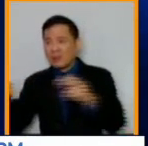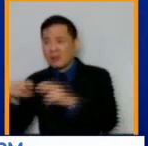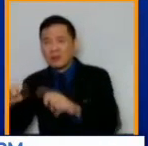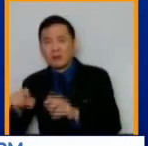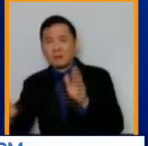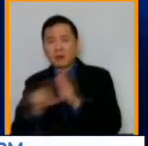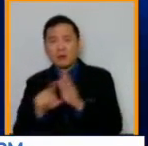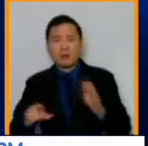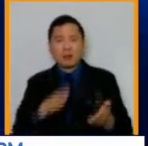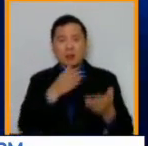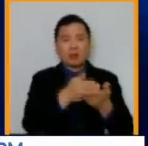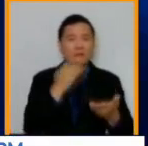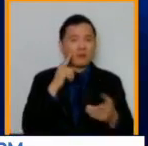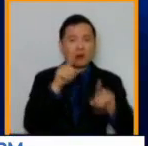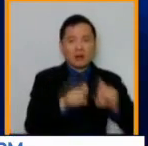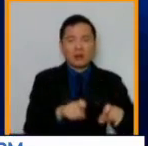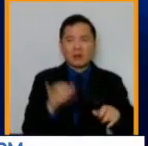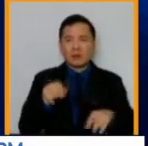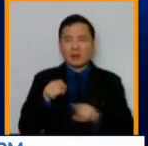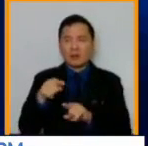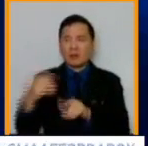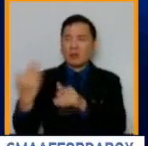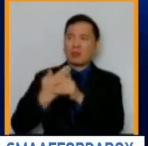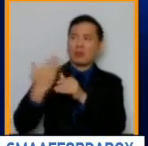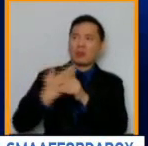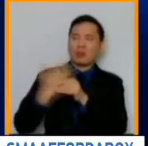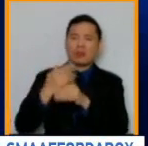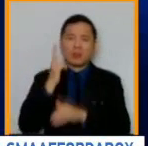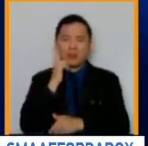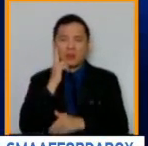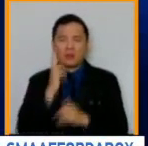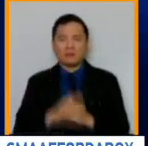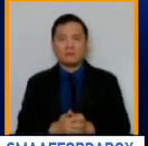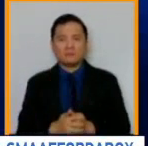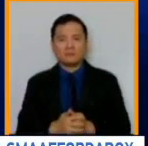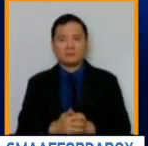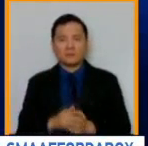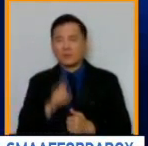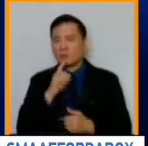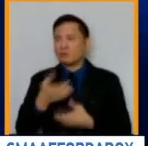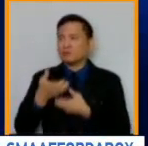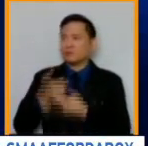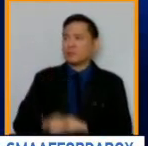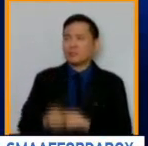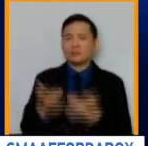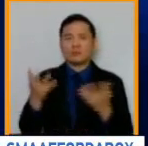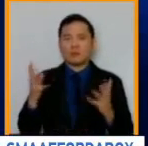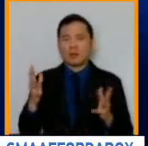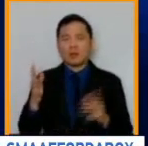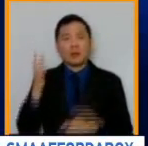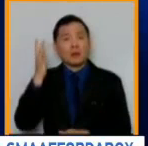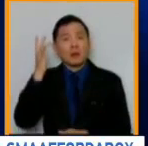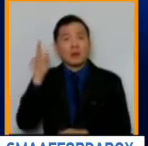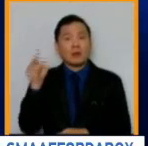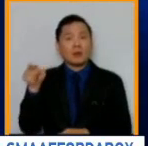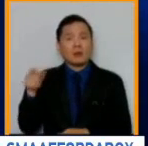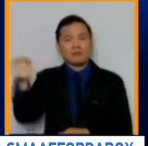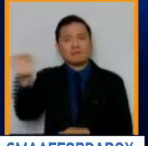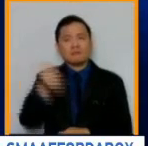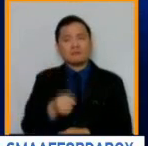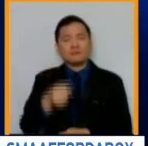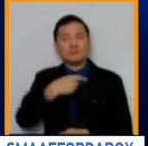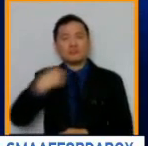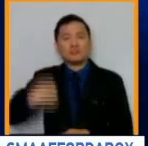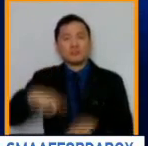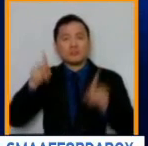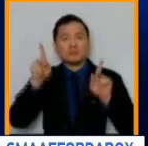ehekutibo. Trinaydor din daw ng Pangulo ang tiwala ng publiko dahil sa pag-appoint sa Chinese na si Michael Yang bilang presidential adviser